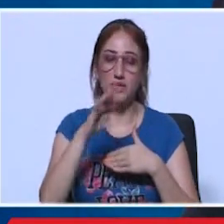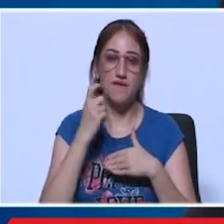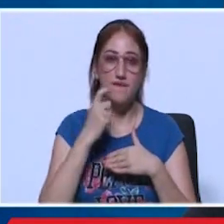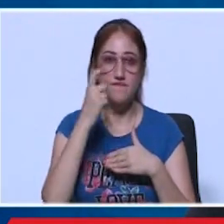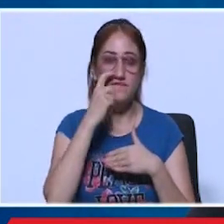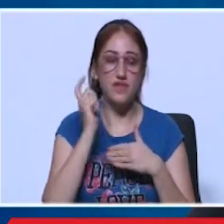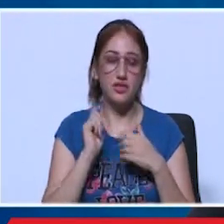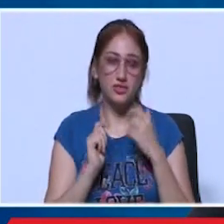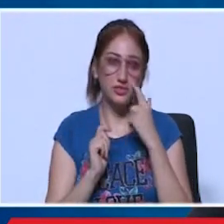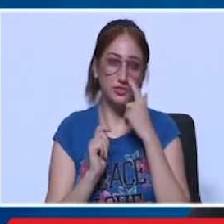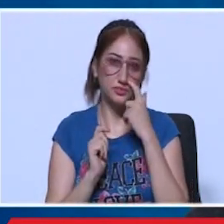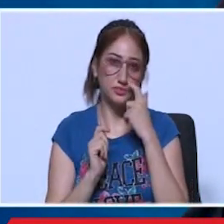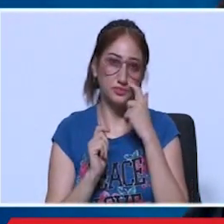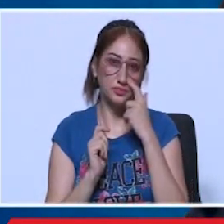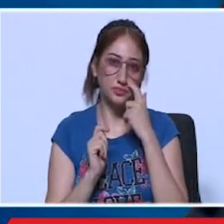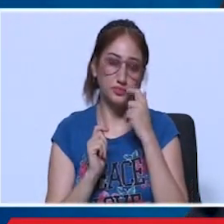كان بالنسبه لهم